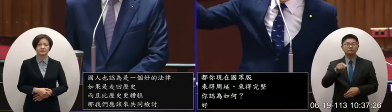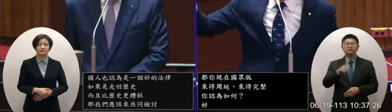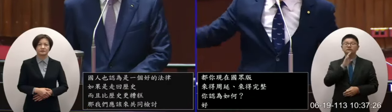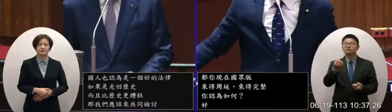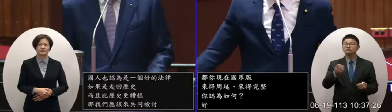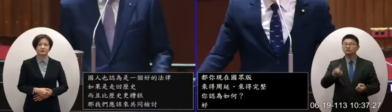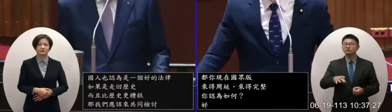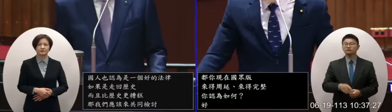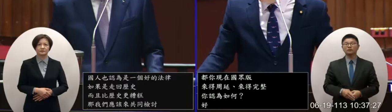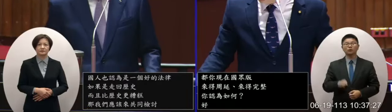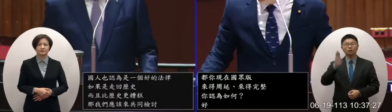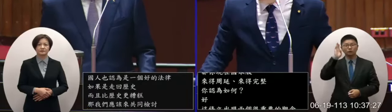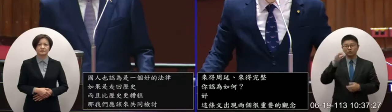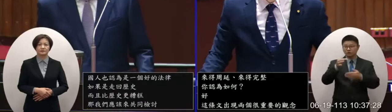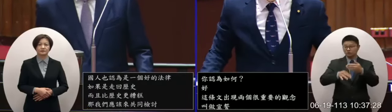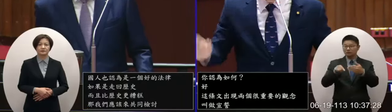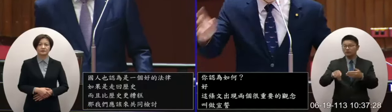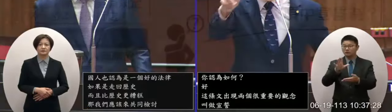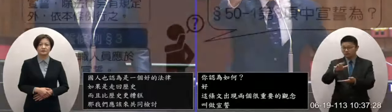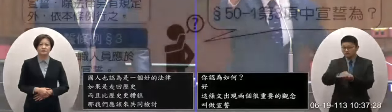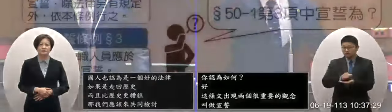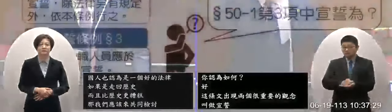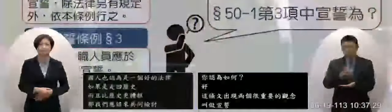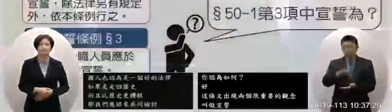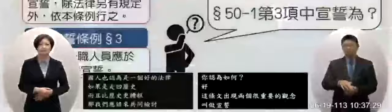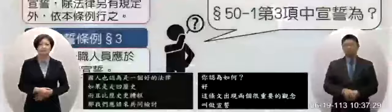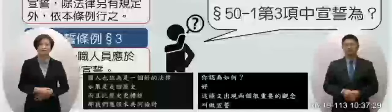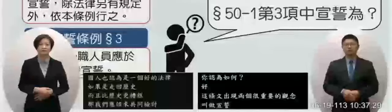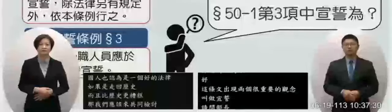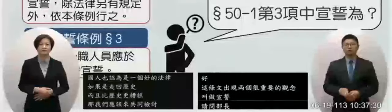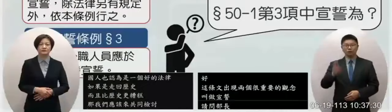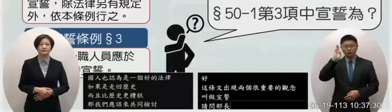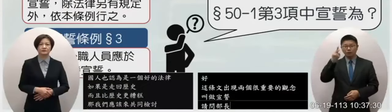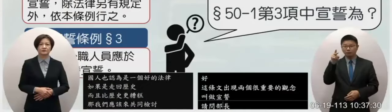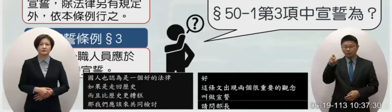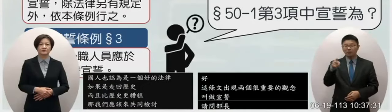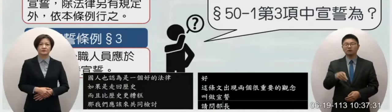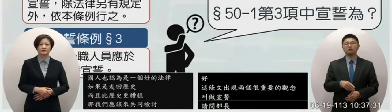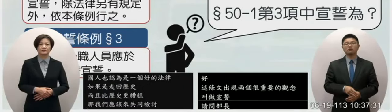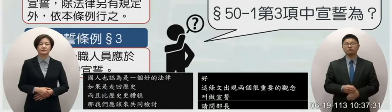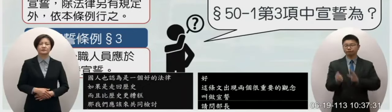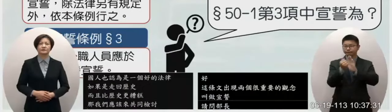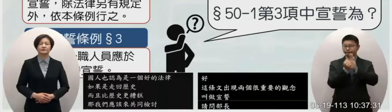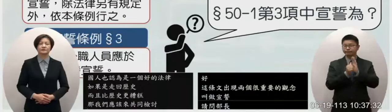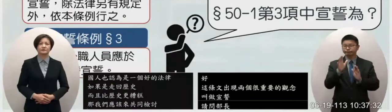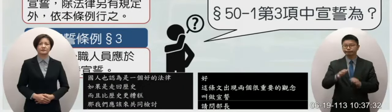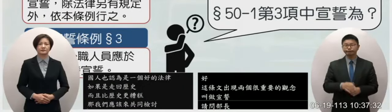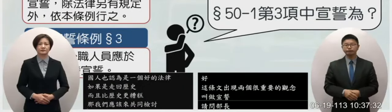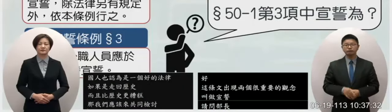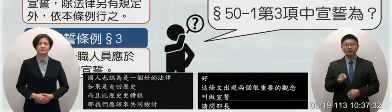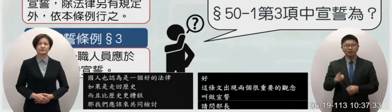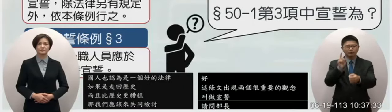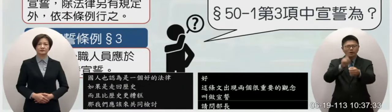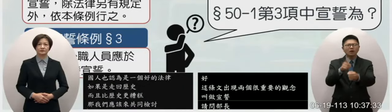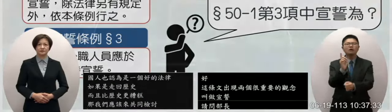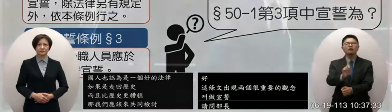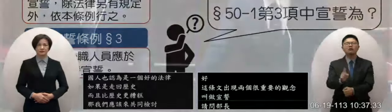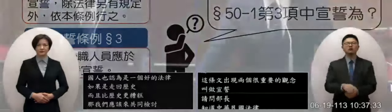是不是宣誓条例？宣誓条例有出现宣誓这两个字。请问院长，宣誓条例是做什么用途